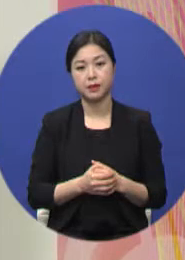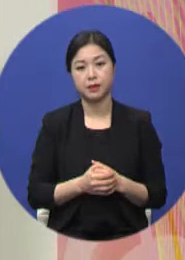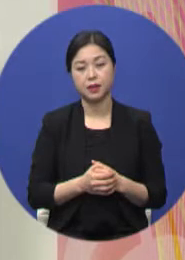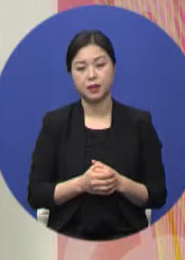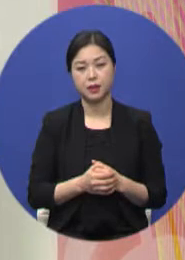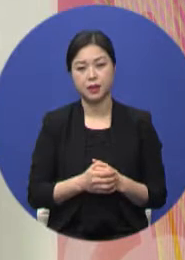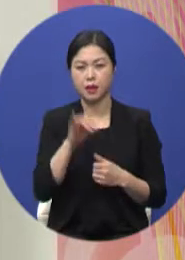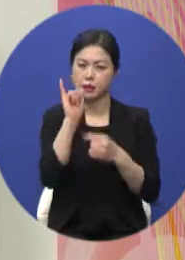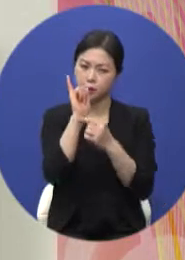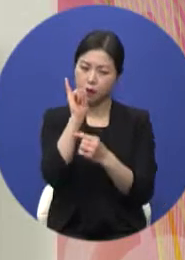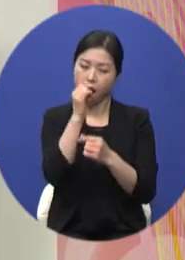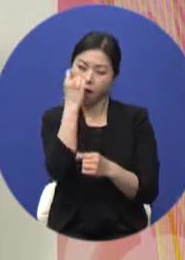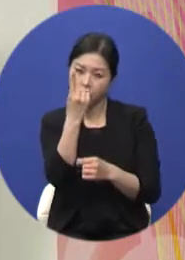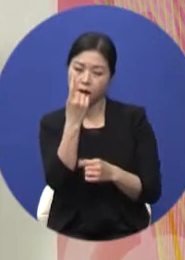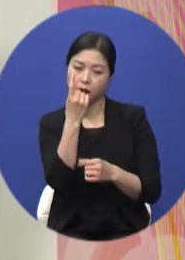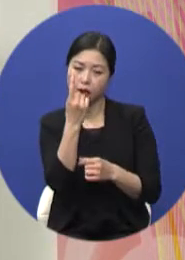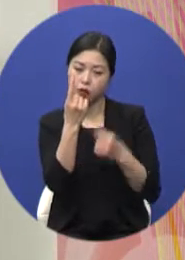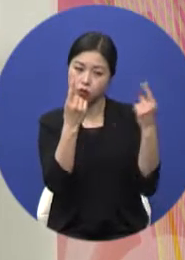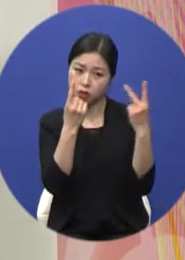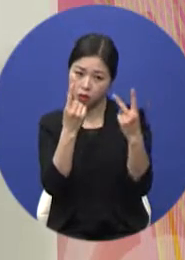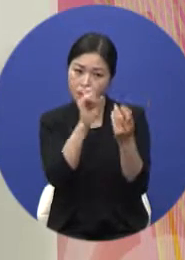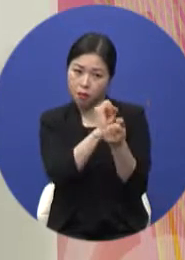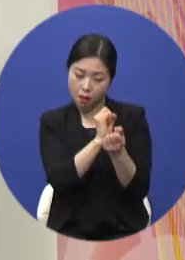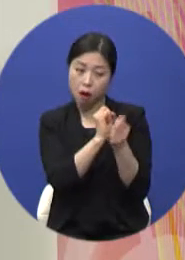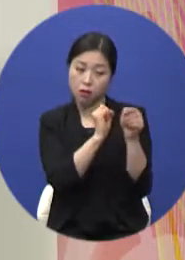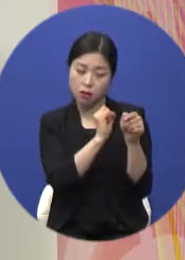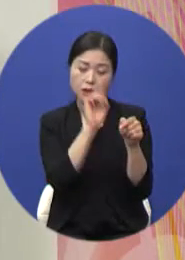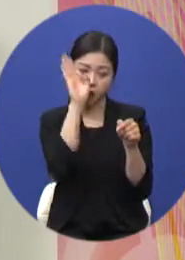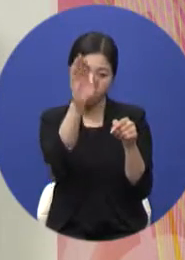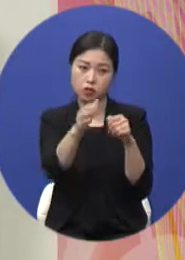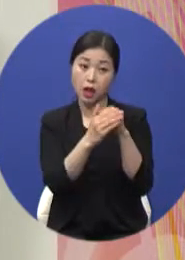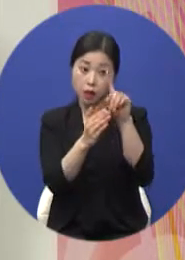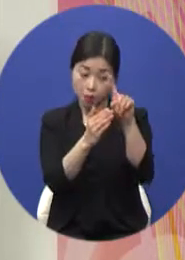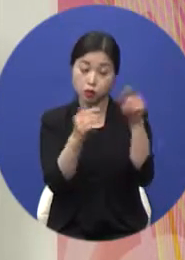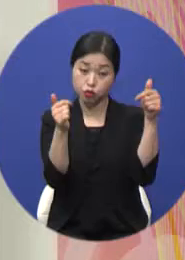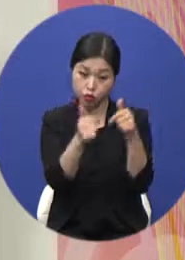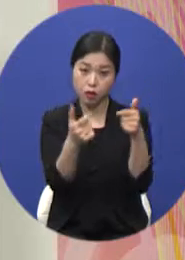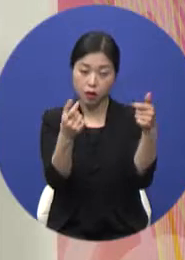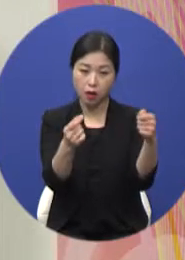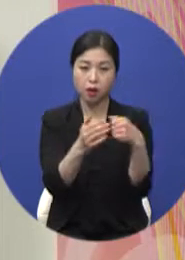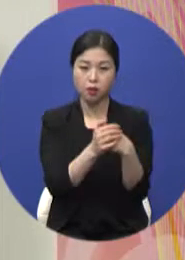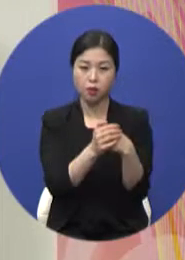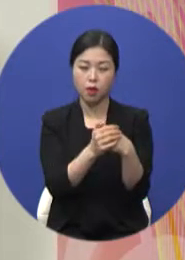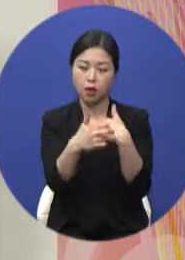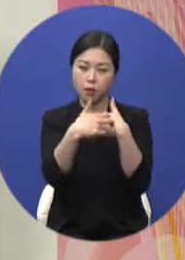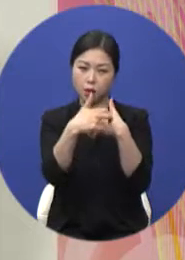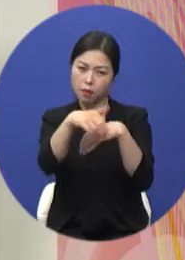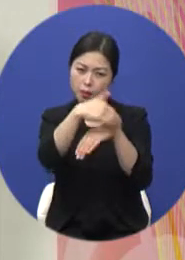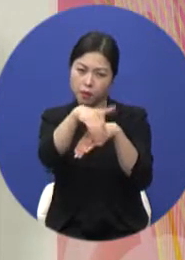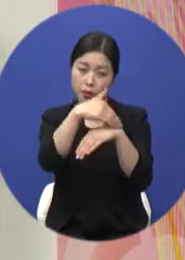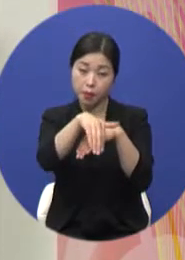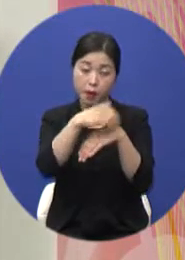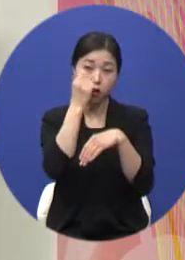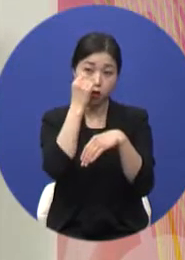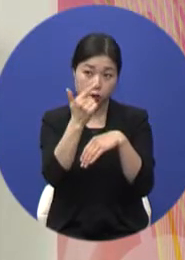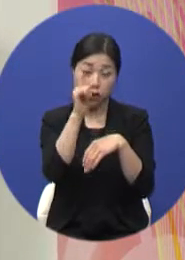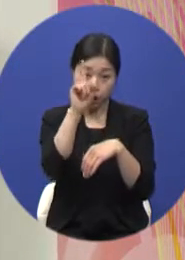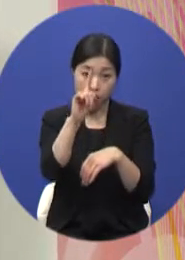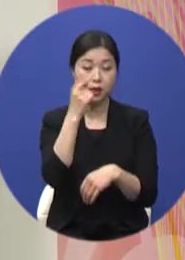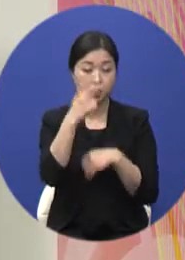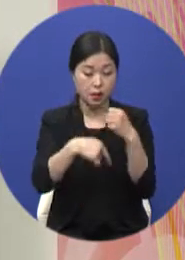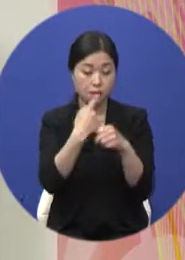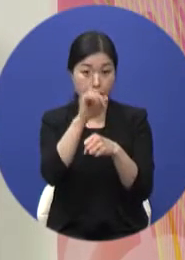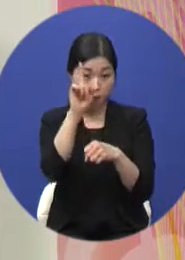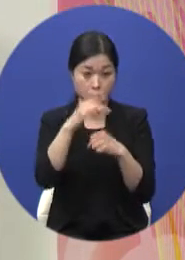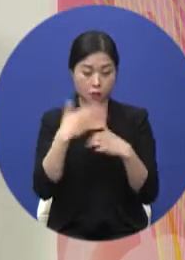달에 한 두세 번 걸렸다 그러면은 그것이 한 달에 한 번으로 줄어들 것이고 또 나중에 제대로만 치료만 받으시면은 6개월에 한 번, 1년에 한 번 몸이